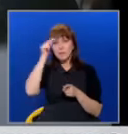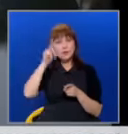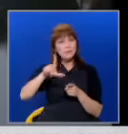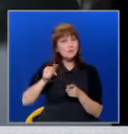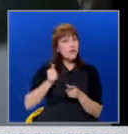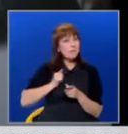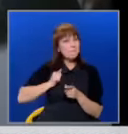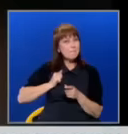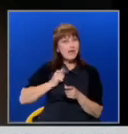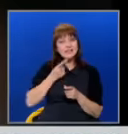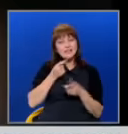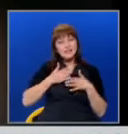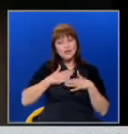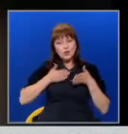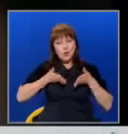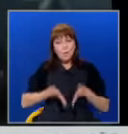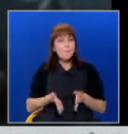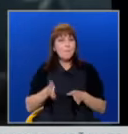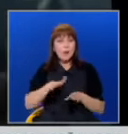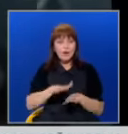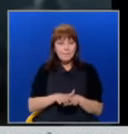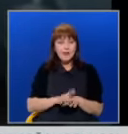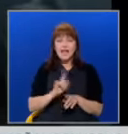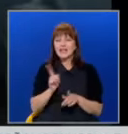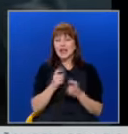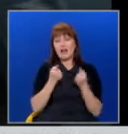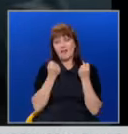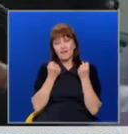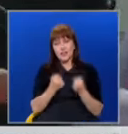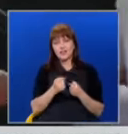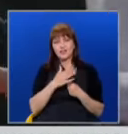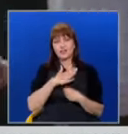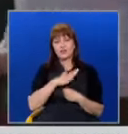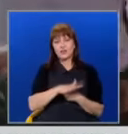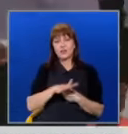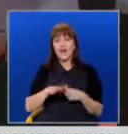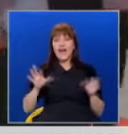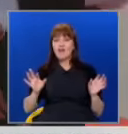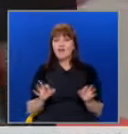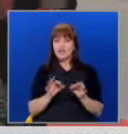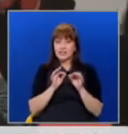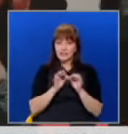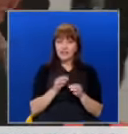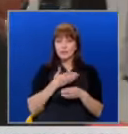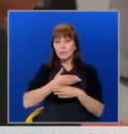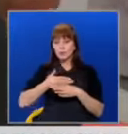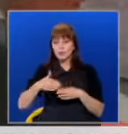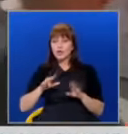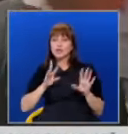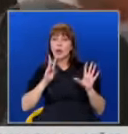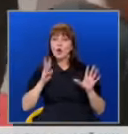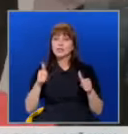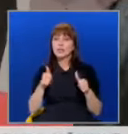за своето погребение, за да не бъде в тежест на децата си. Фестивалът в Карлови Вари продължава до 8